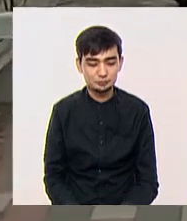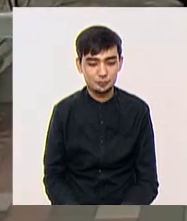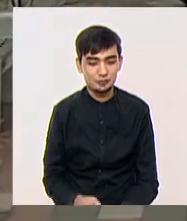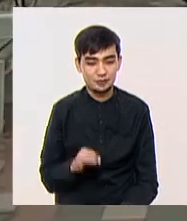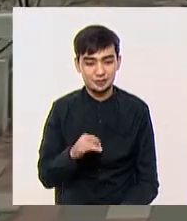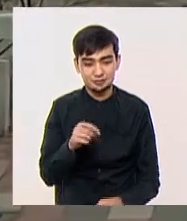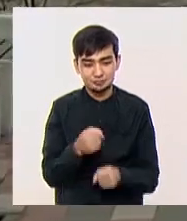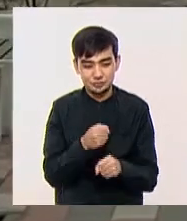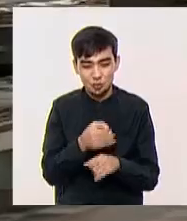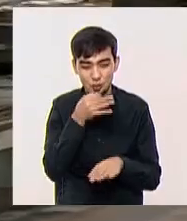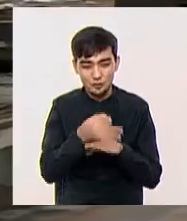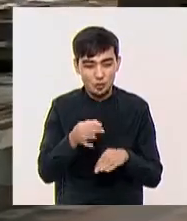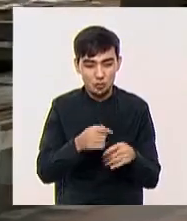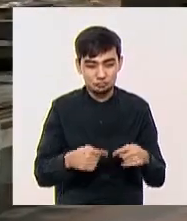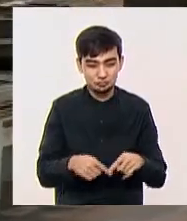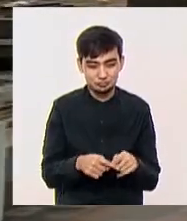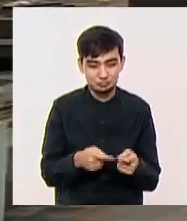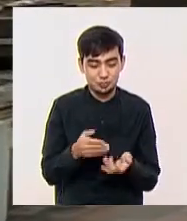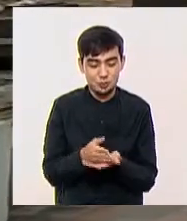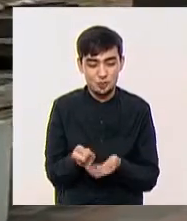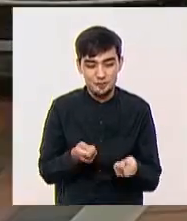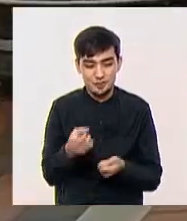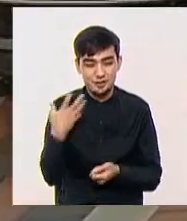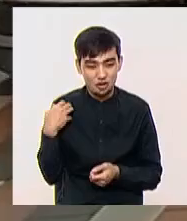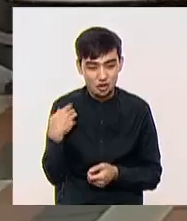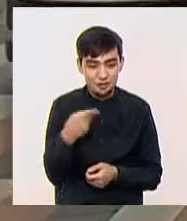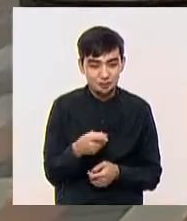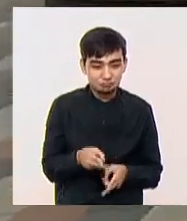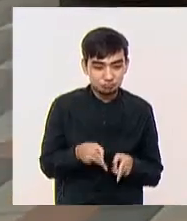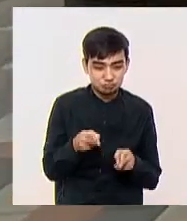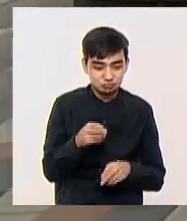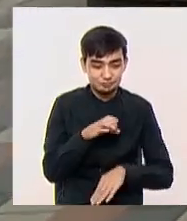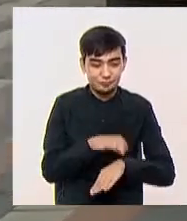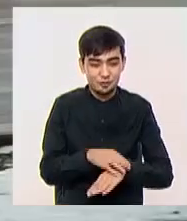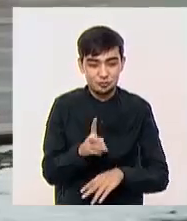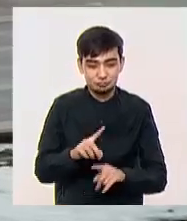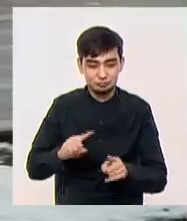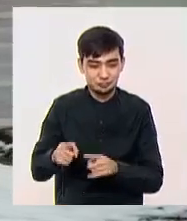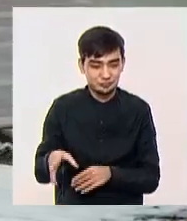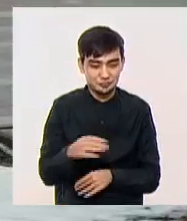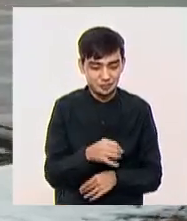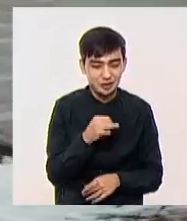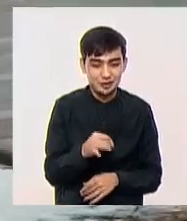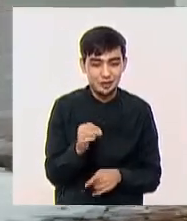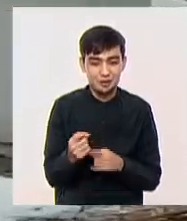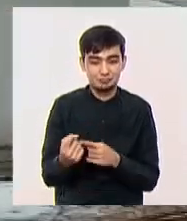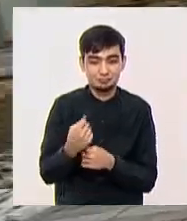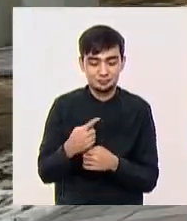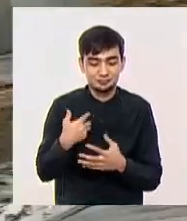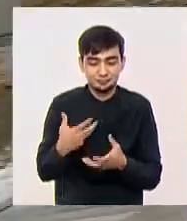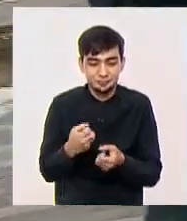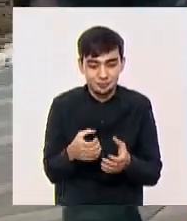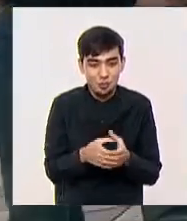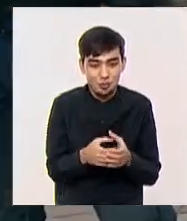Осылайша Балқыту жауапкершілігі шектеулі серіктестігі басшылары да бұл қылмыс бойынша күдікке ілінген болып шықты. Ал тапсырыс алған бұл